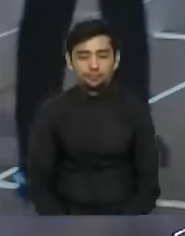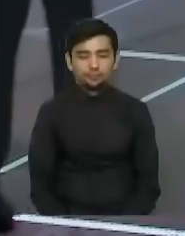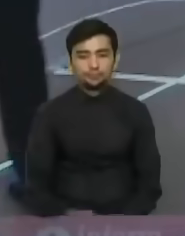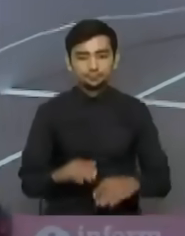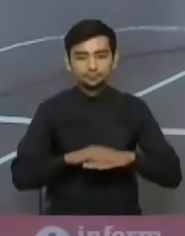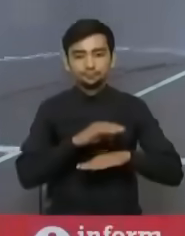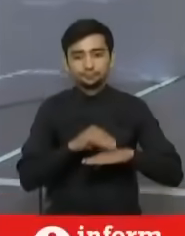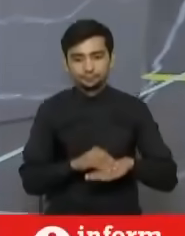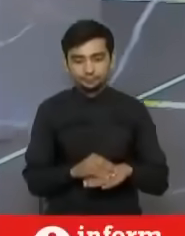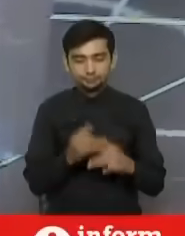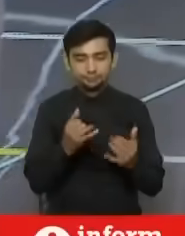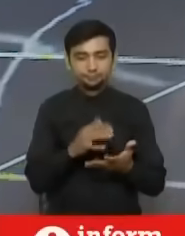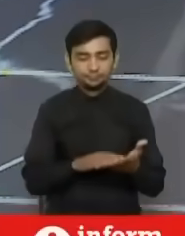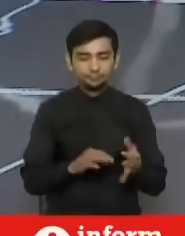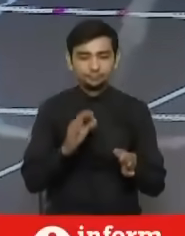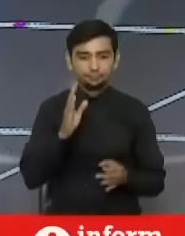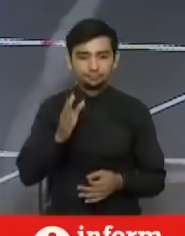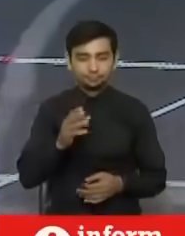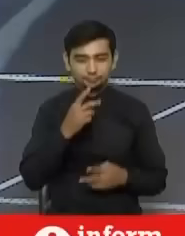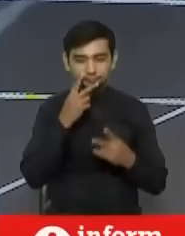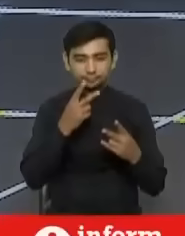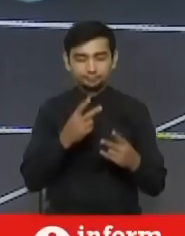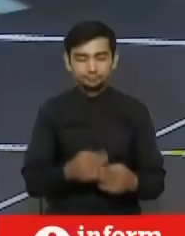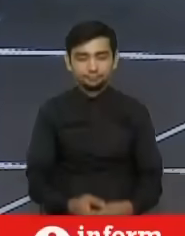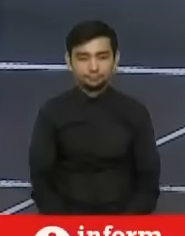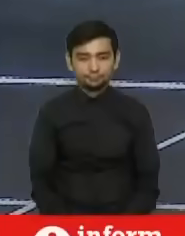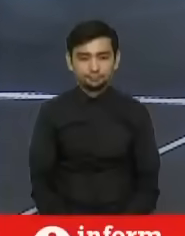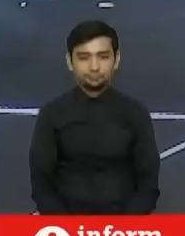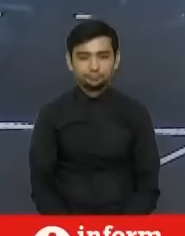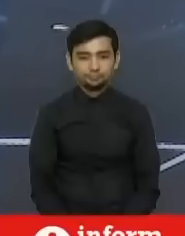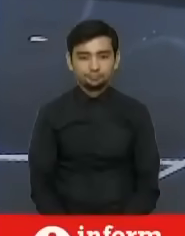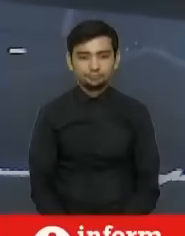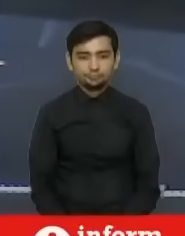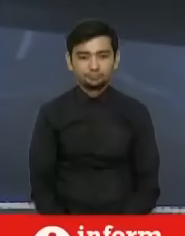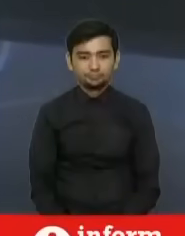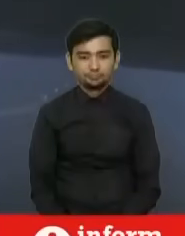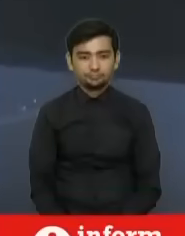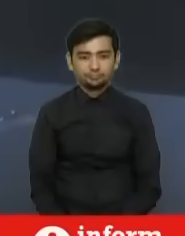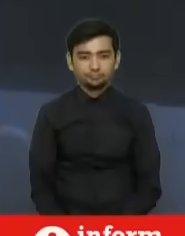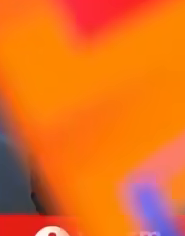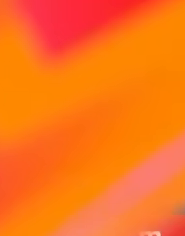Кеш жарық, сейсенбіге келіп түскен ақпарат легімен таныс болыңыз. Қазір көретіндеріңіз.